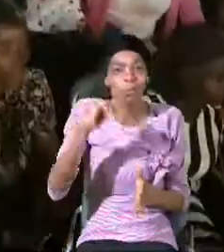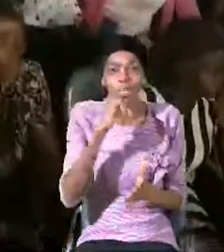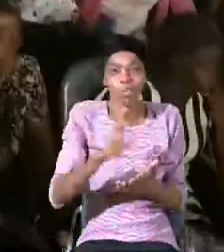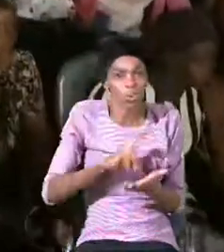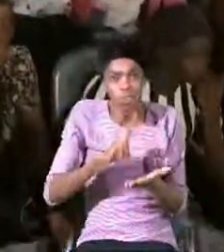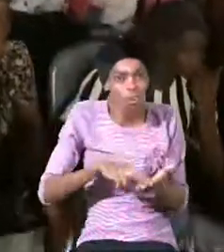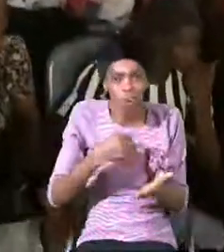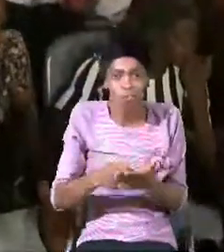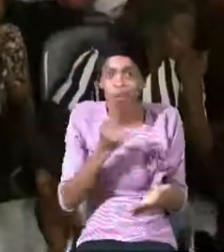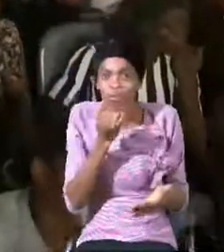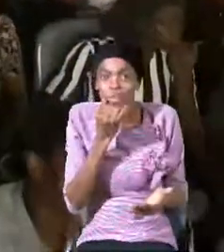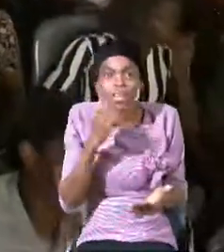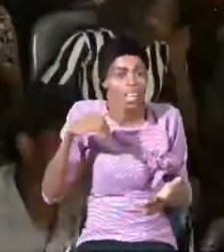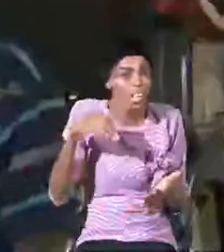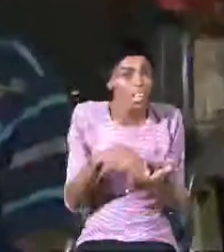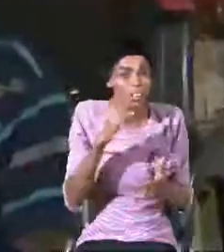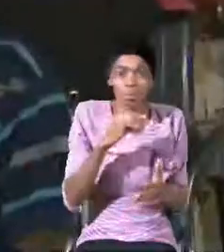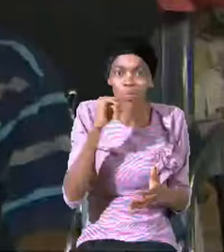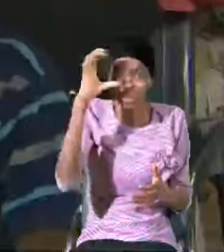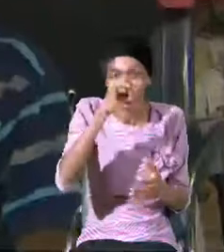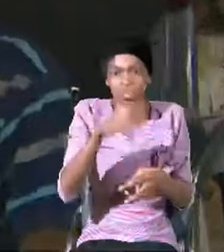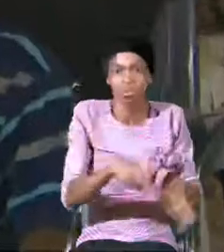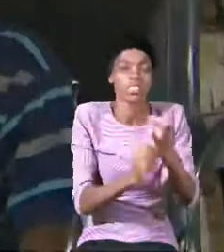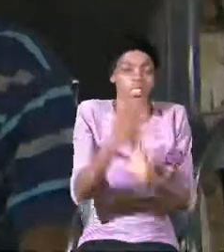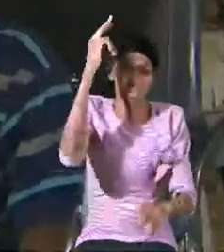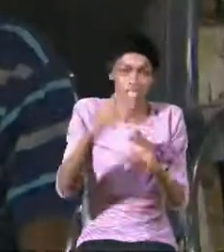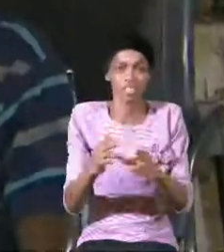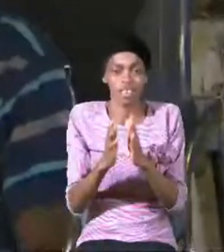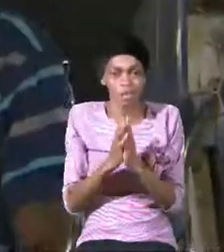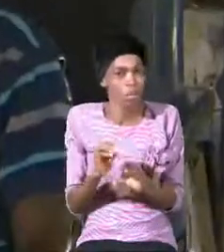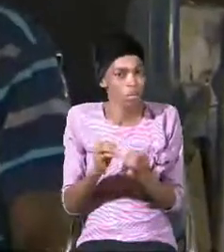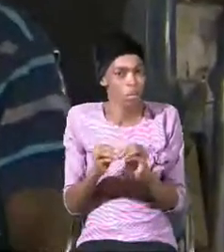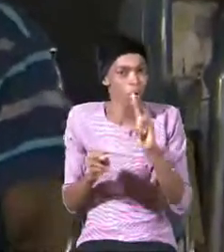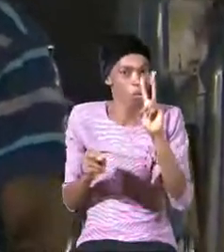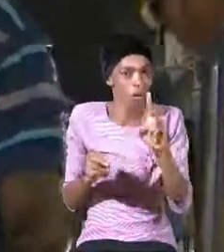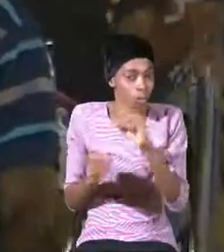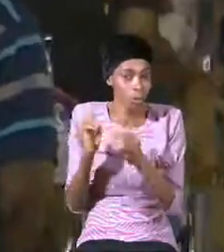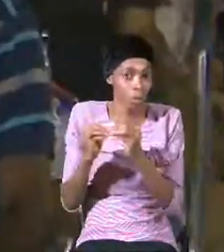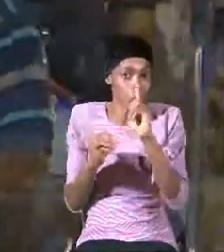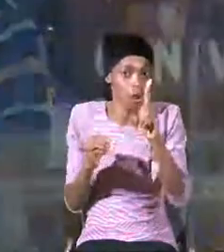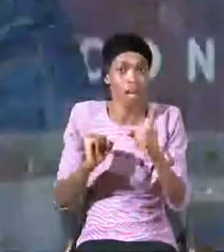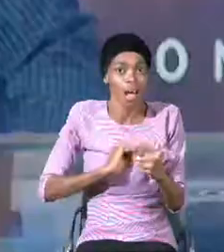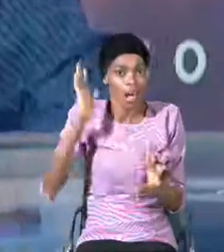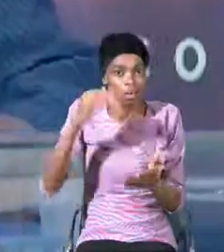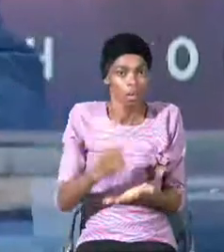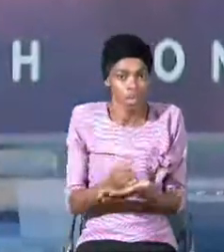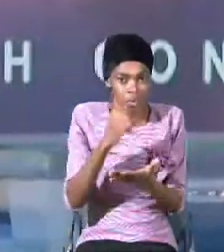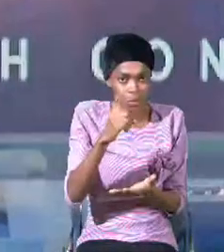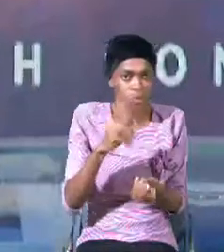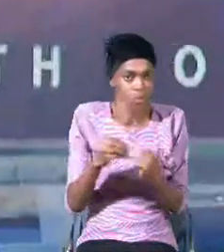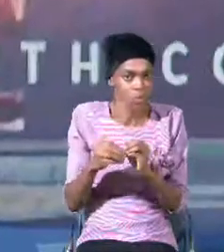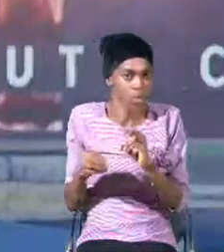Tu ne vas plus chanceler. Tu ne rateras plus ton chemin au nom de Jésus. Premièrement, je viens à ton